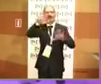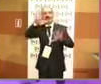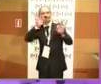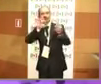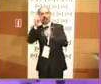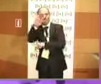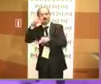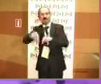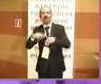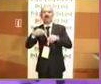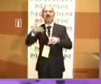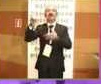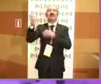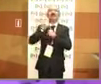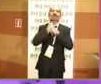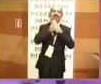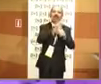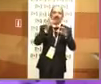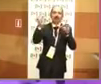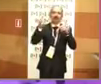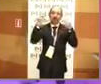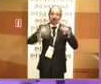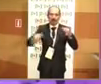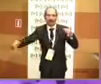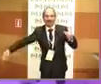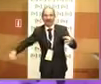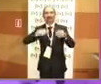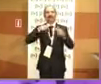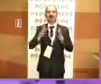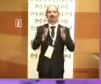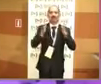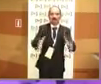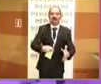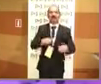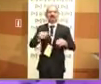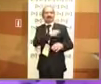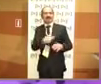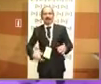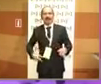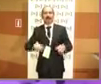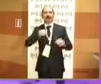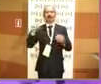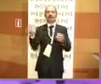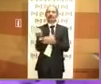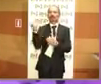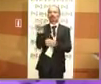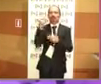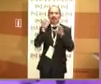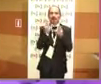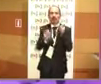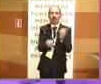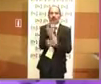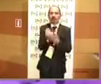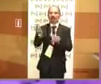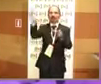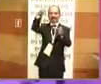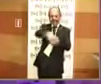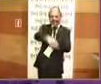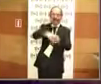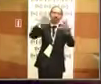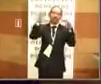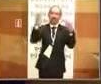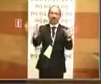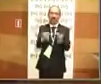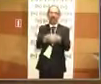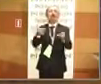10-15 invitati permanenti del mondo dell'associazionismo, del volontariato, dei sindacati, dei soggetti produttivi. Mettiamoli dentro di noi,